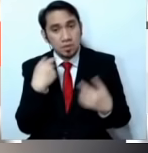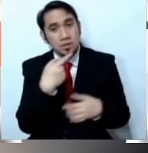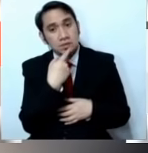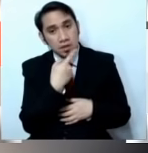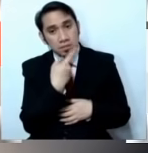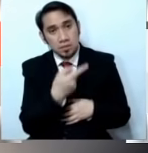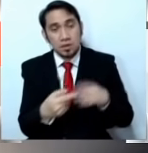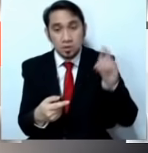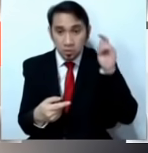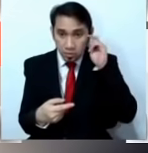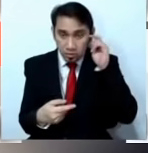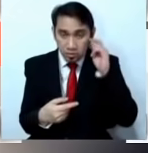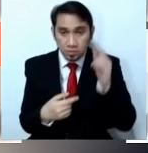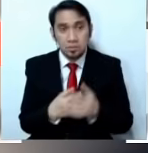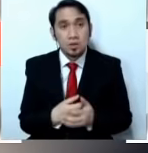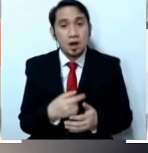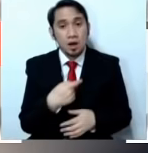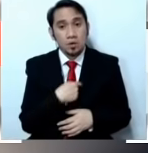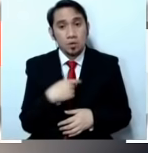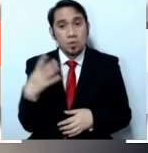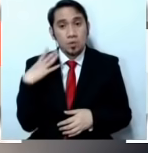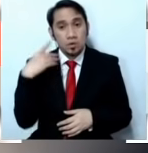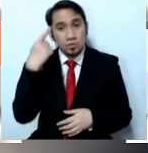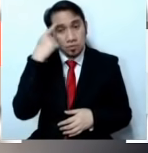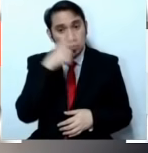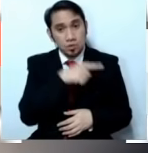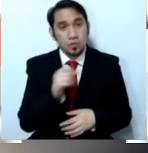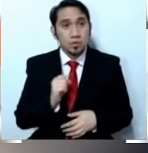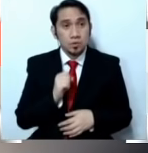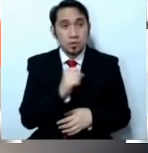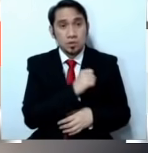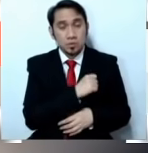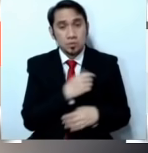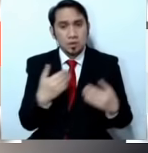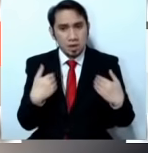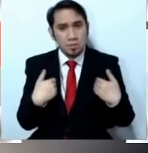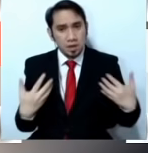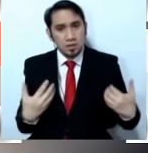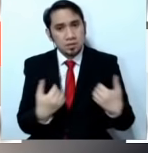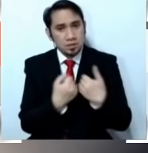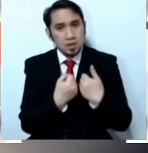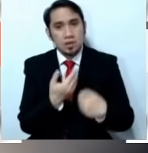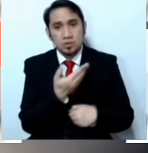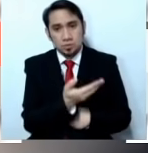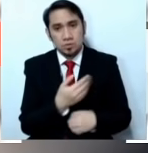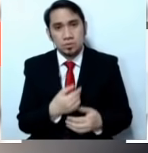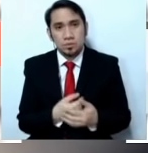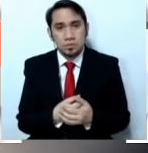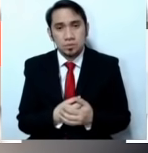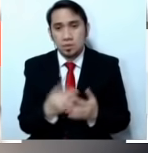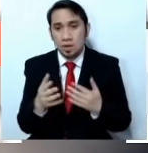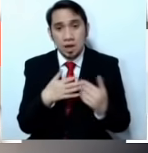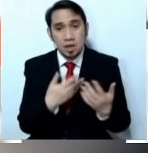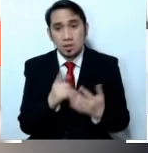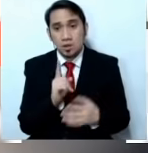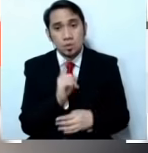Aantayin sana kita sa Senado para magtutuos tayo kahit anong gusto mo.